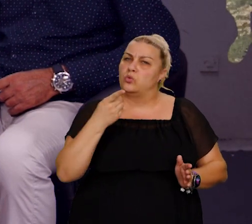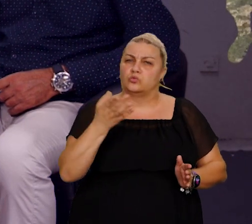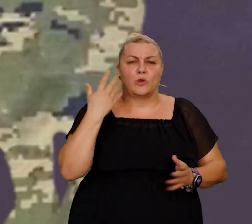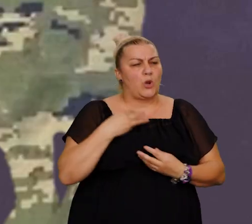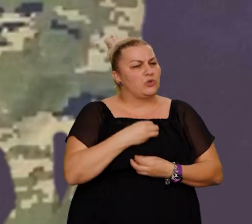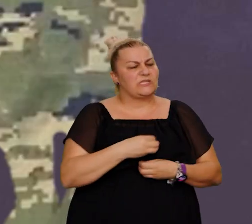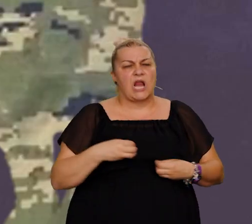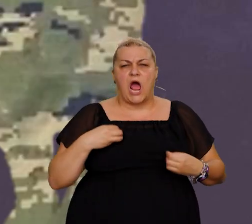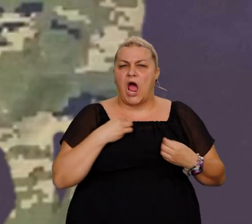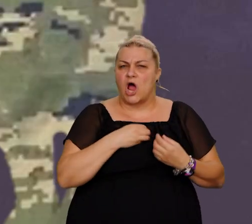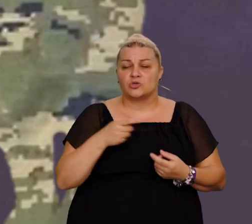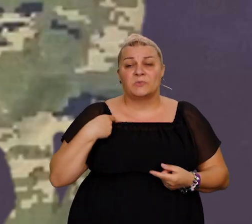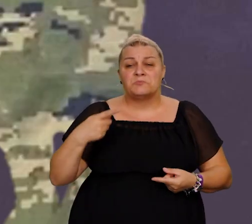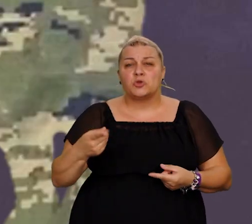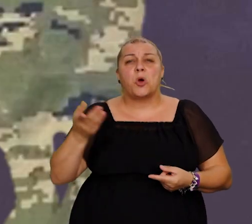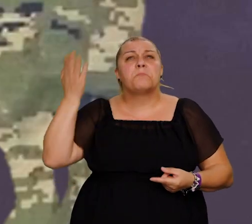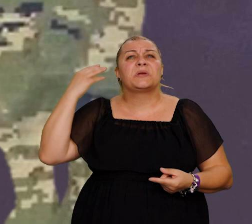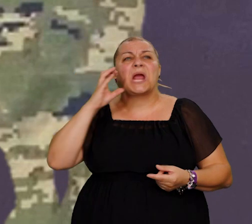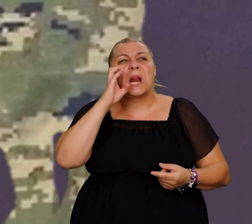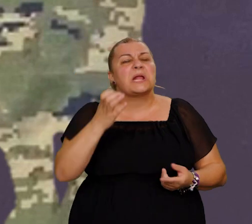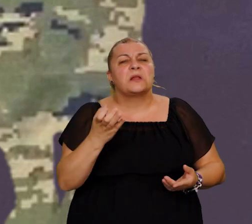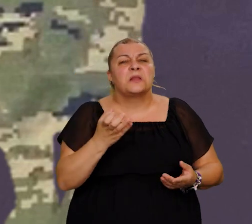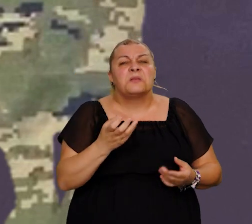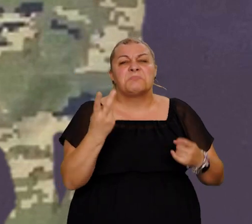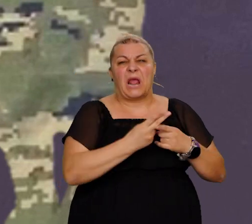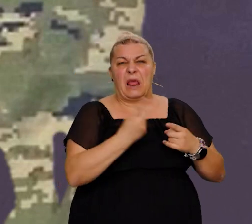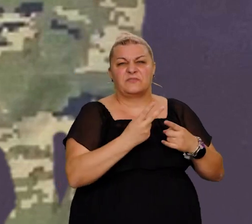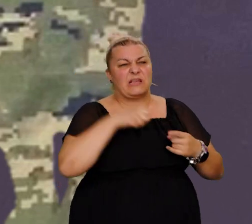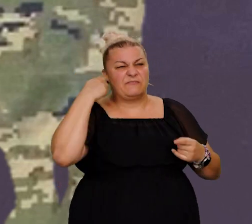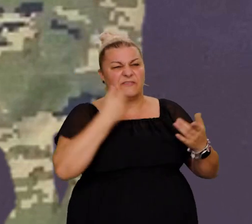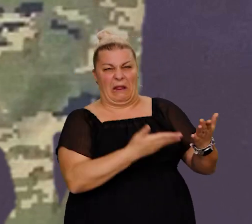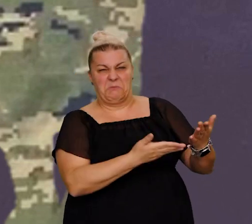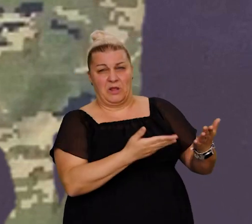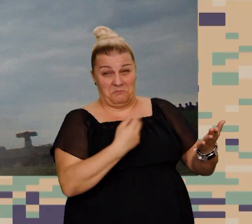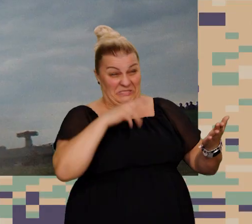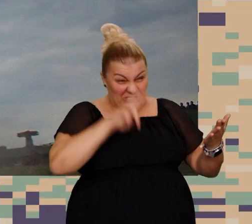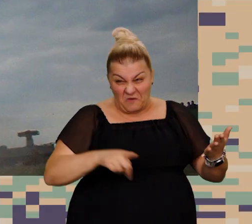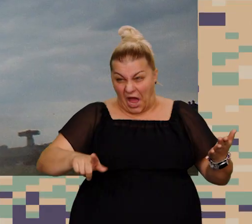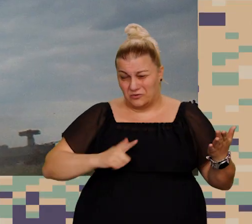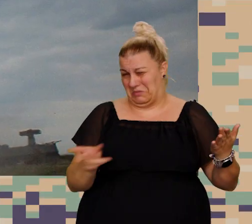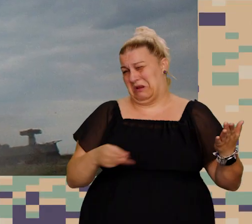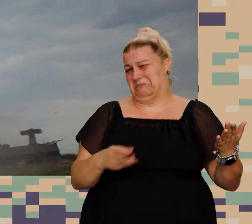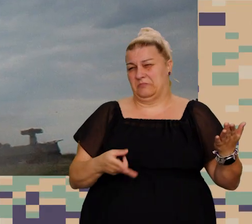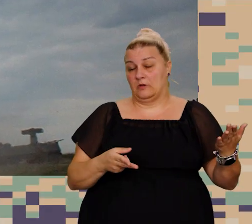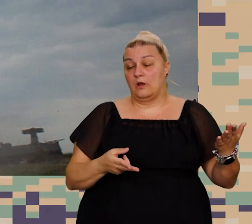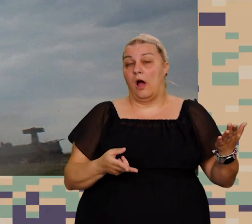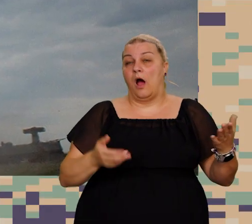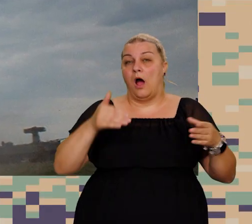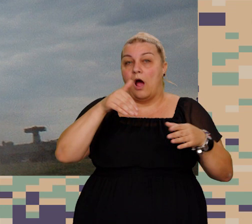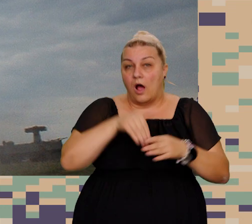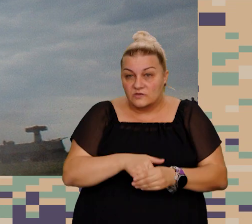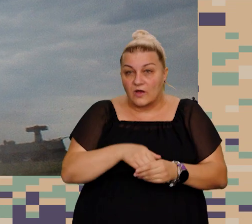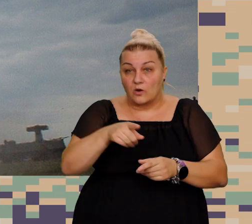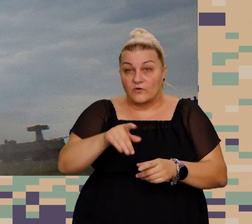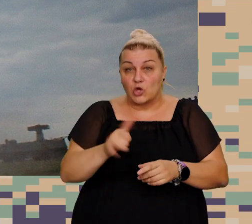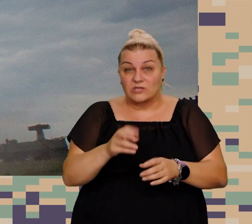na televiziji. Mi smo to gledali kroz filmove. Nismo se nikad mogli staviti u tu situaciju realno. Međutim, nakon pogibije Josipa